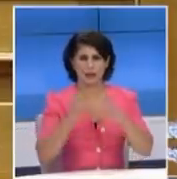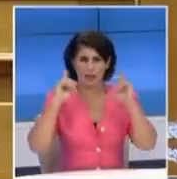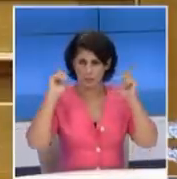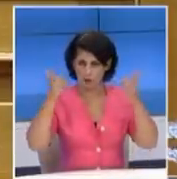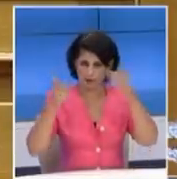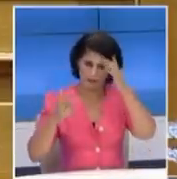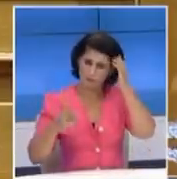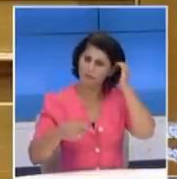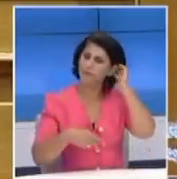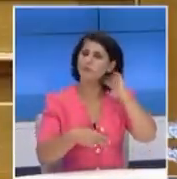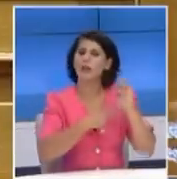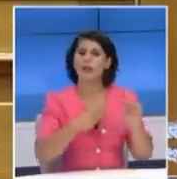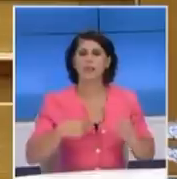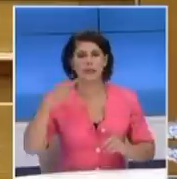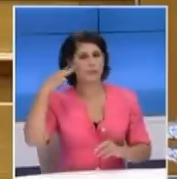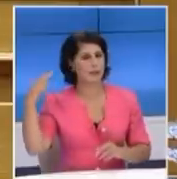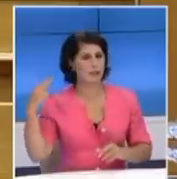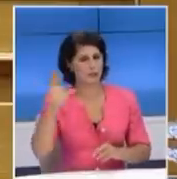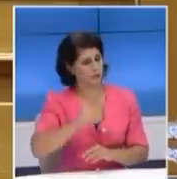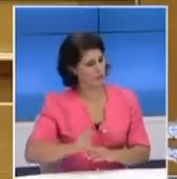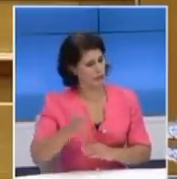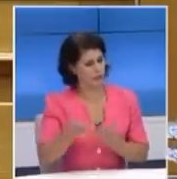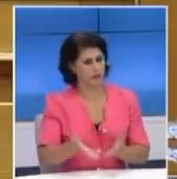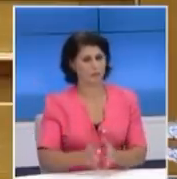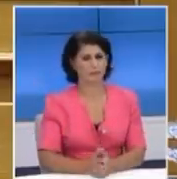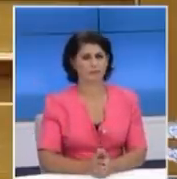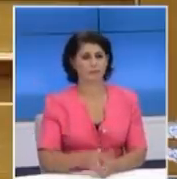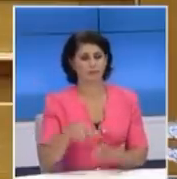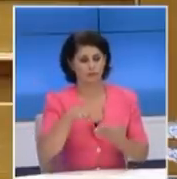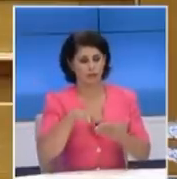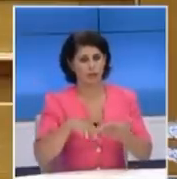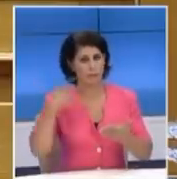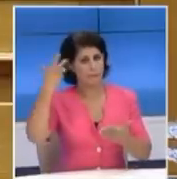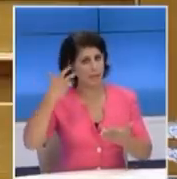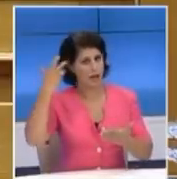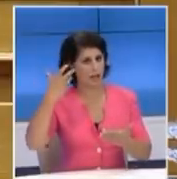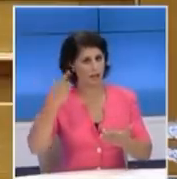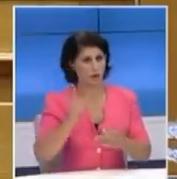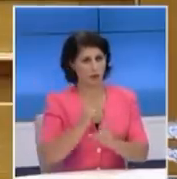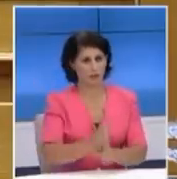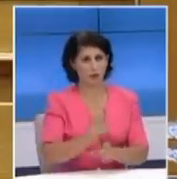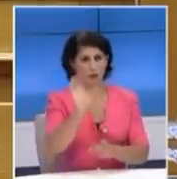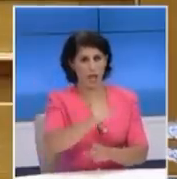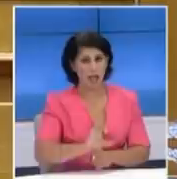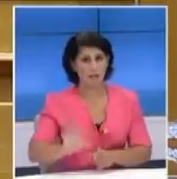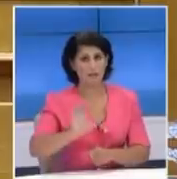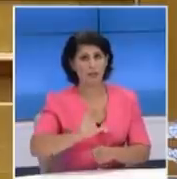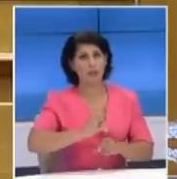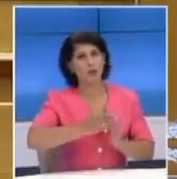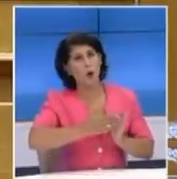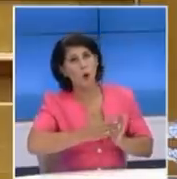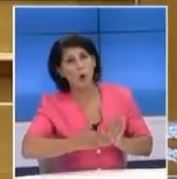Δημοκρατία είναι ο άνθρωπος. Καθηγητής Πανεπιστημίου. Ψάξτε τον. Διάβασα λοιπόν τη μελέτη του. Είναι ο ειδικός που έψαξε όλο το